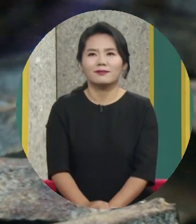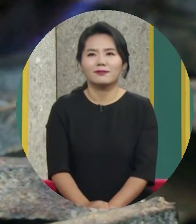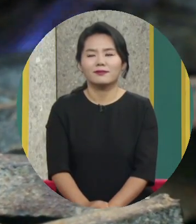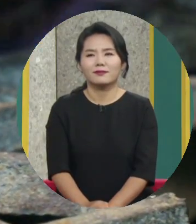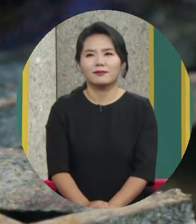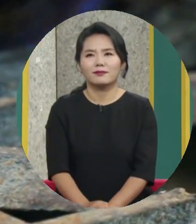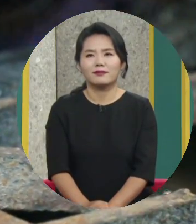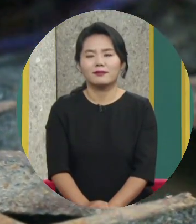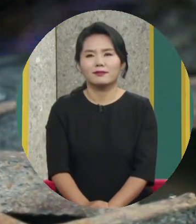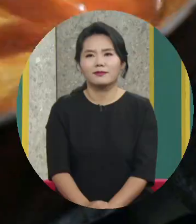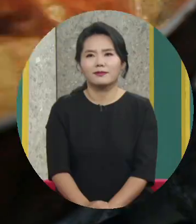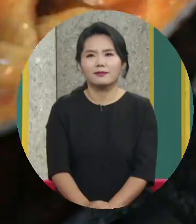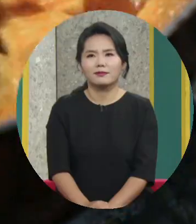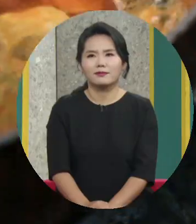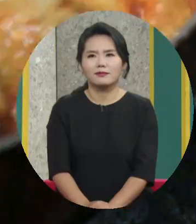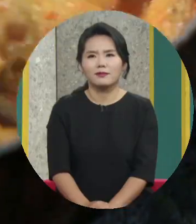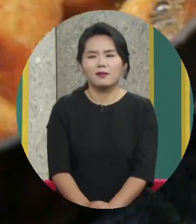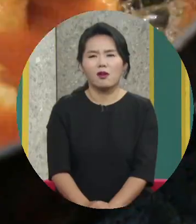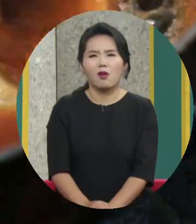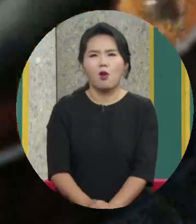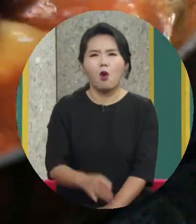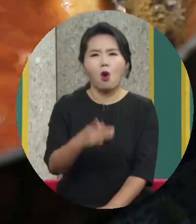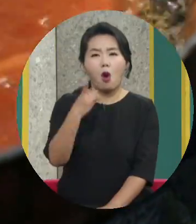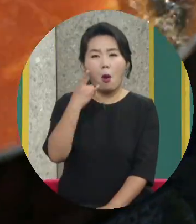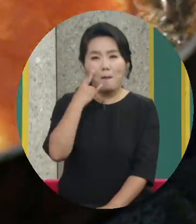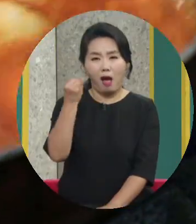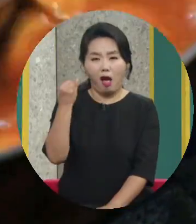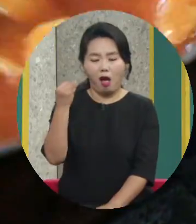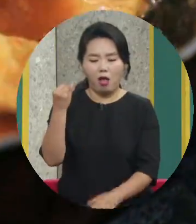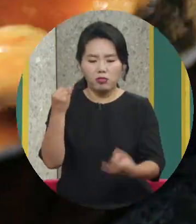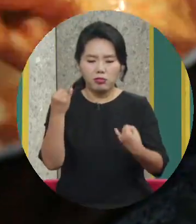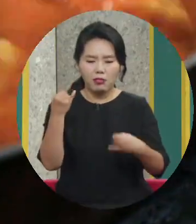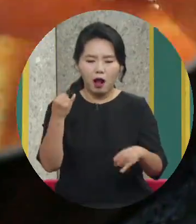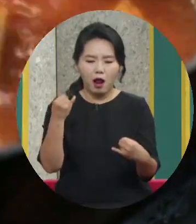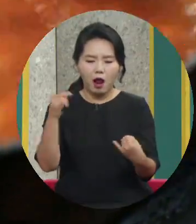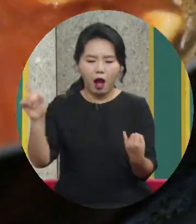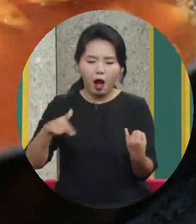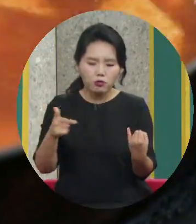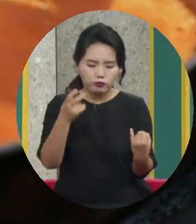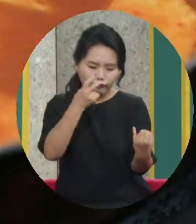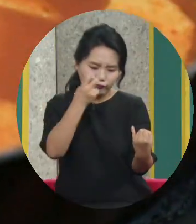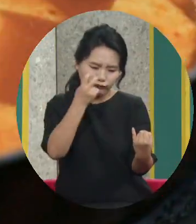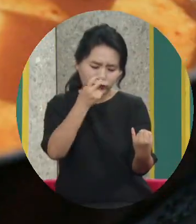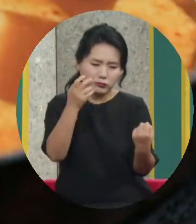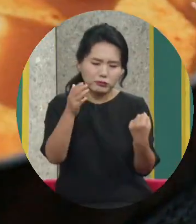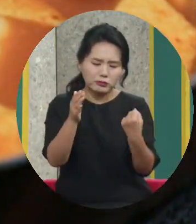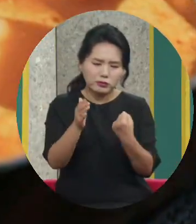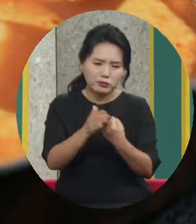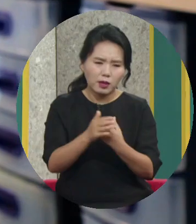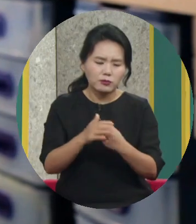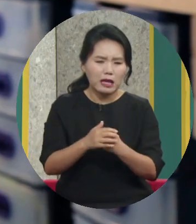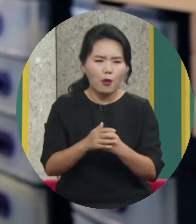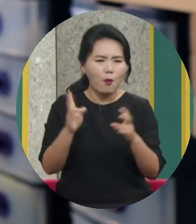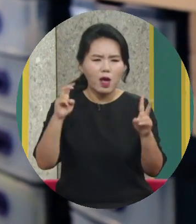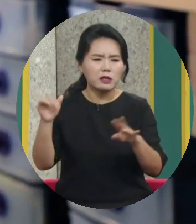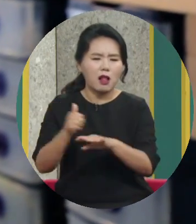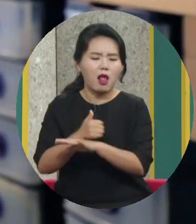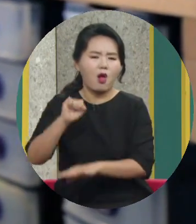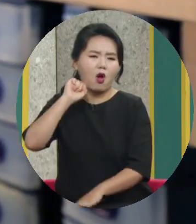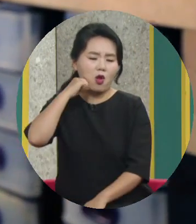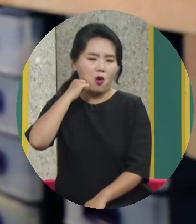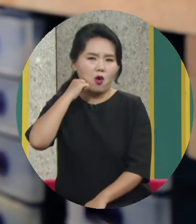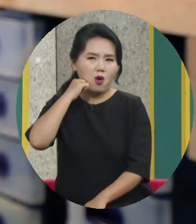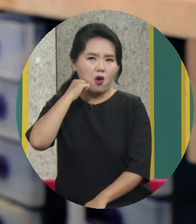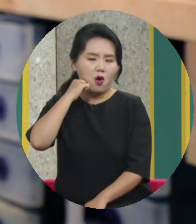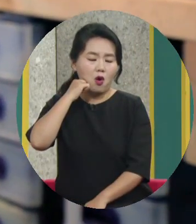온종일 효정이를 돌보느라 직장 생활을 포기했던 엄마가 요리를 배우기 시작한 건 효정이가 초등학교에